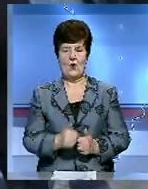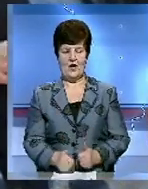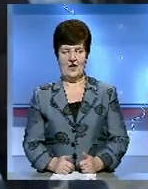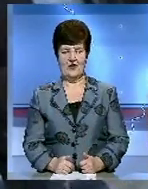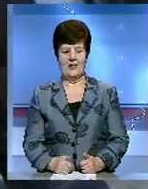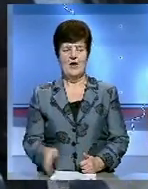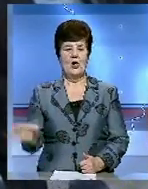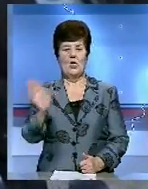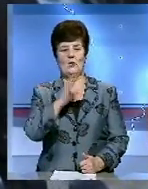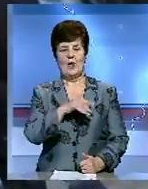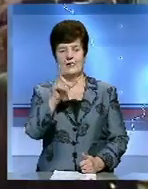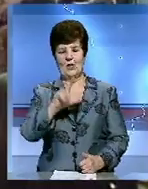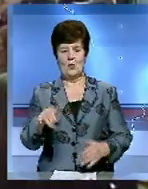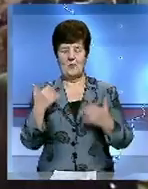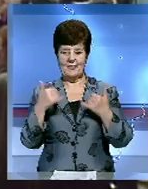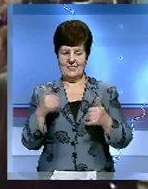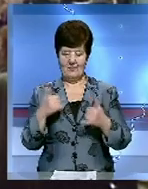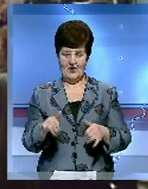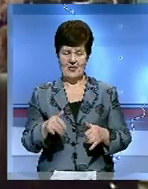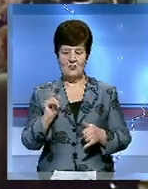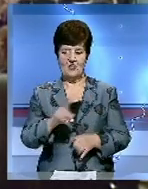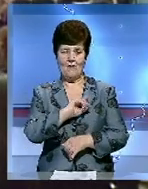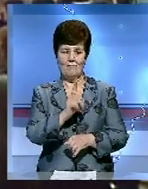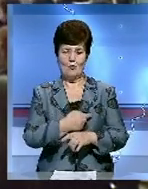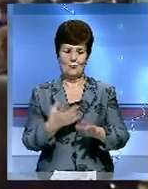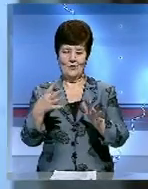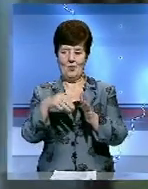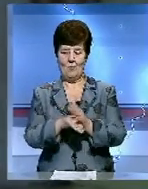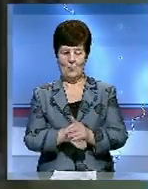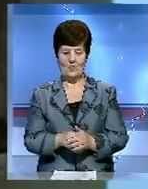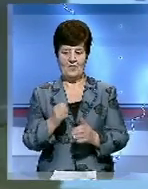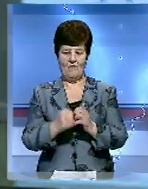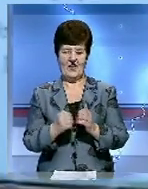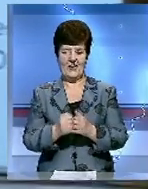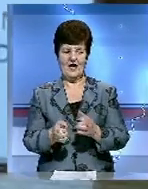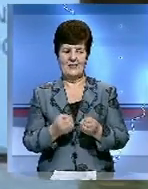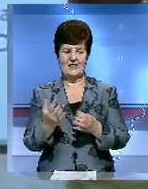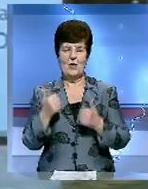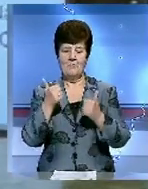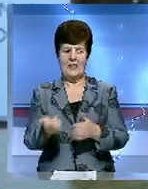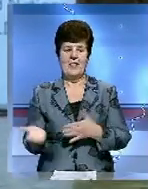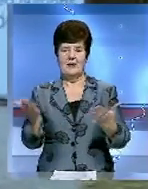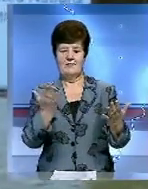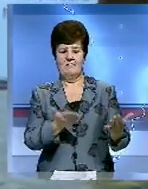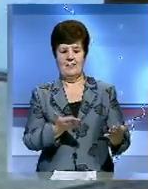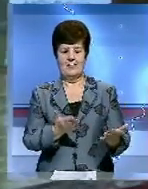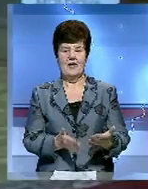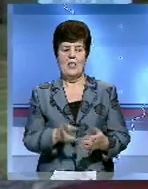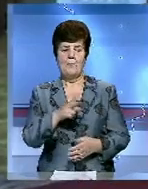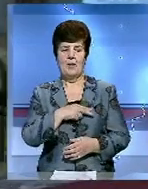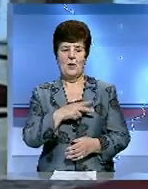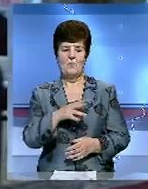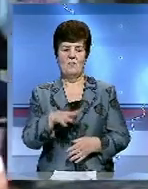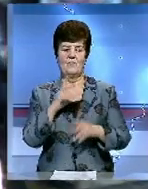lumea și să vă mulțumească pentru efortul depus în fiecare zi. Bine ați venit! Premiul va fi acordat